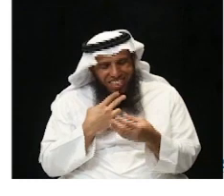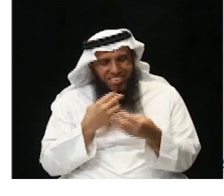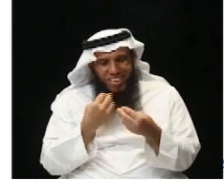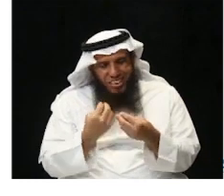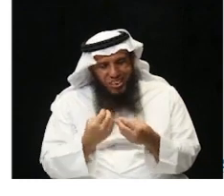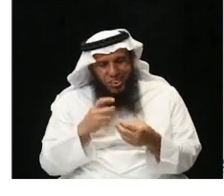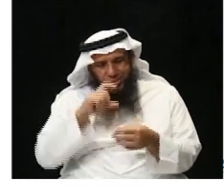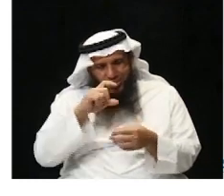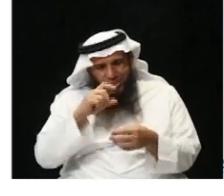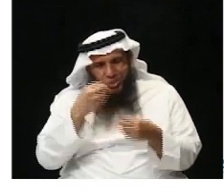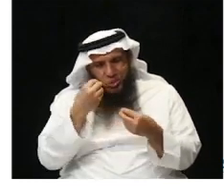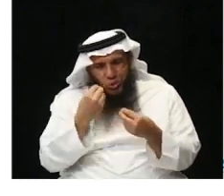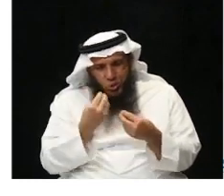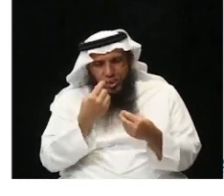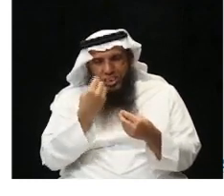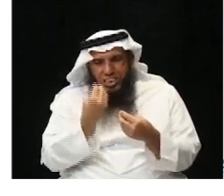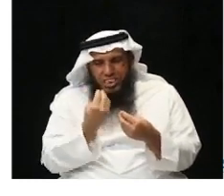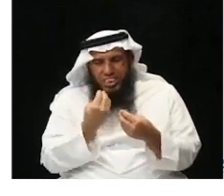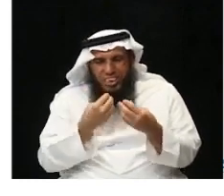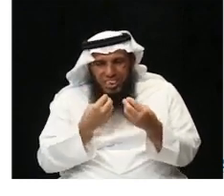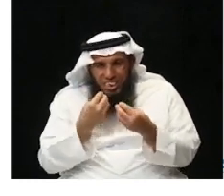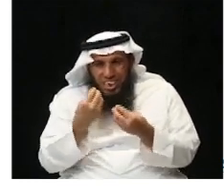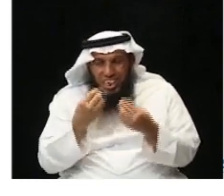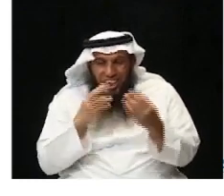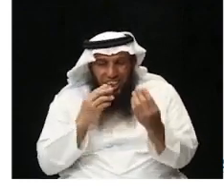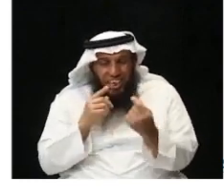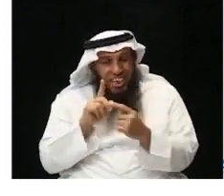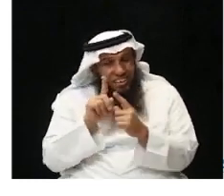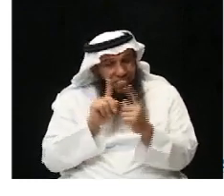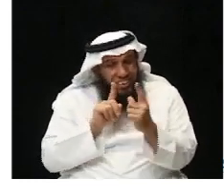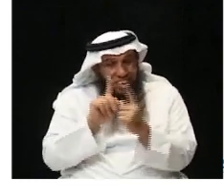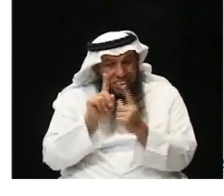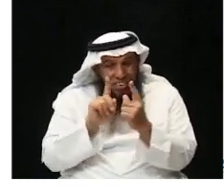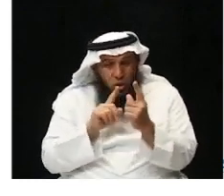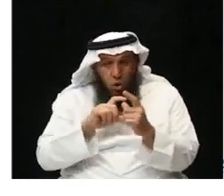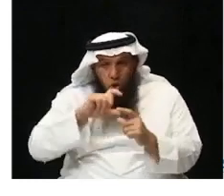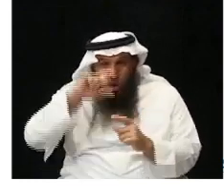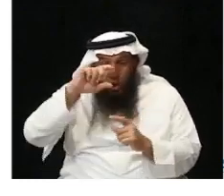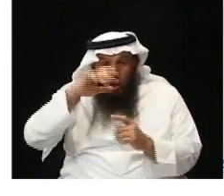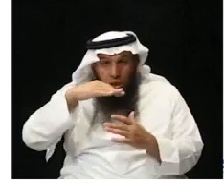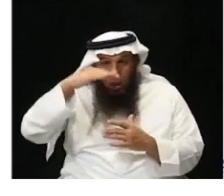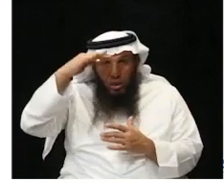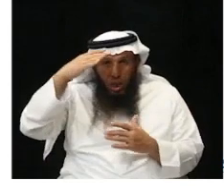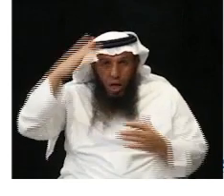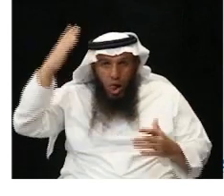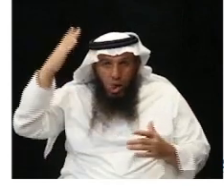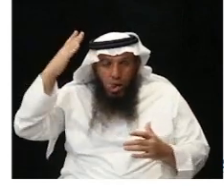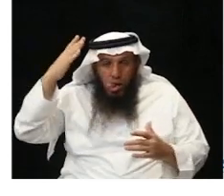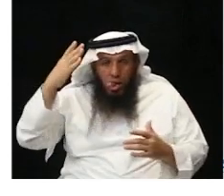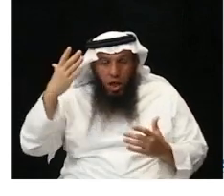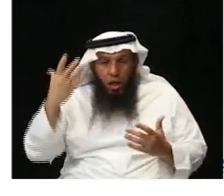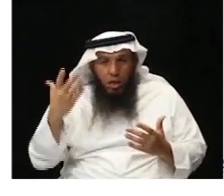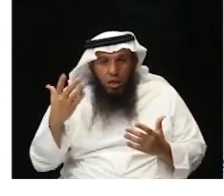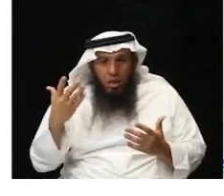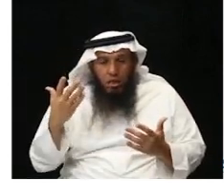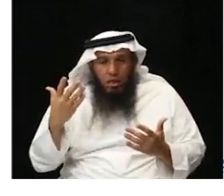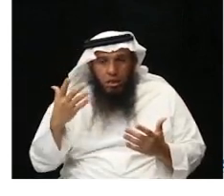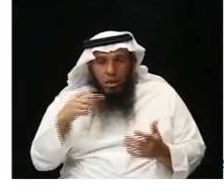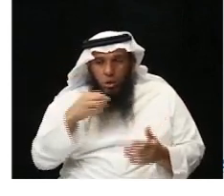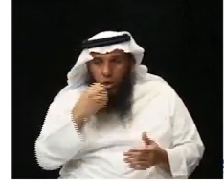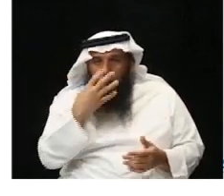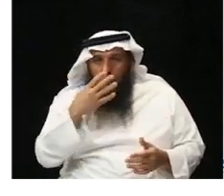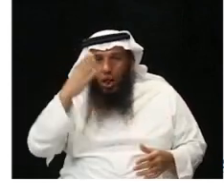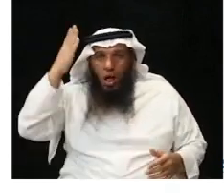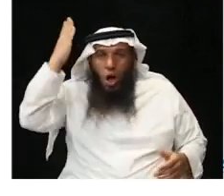وهذا النقاش وهذه المجادلة صاحبها شيء من رفع الصوت أو شيء من الألفاظ السيئة